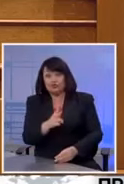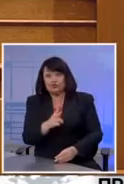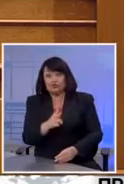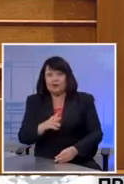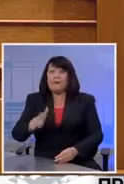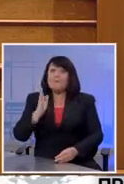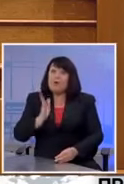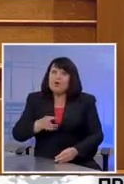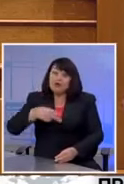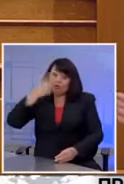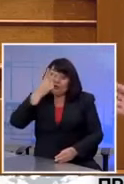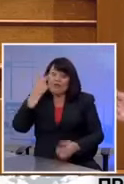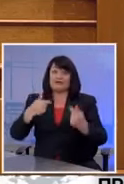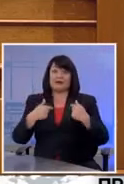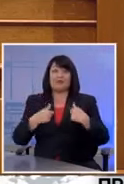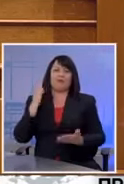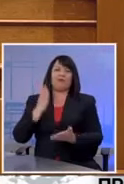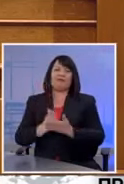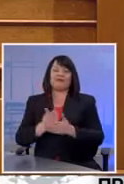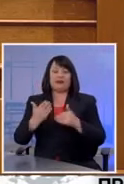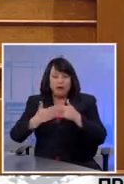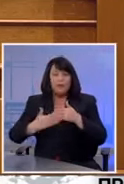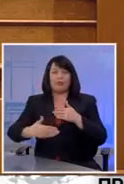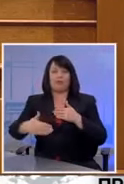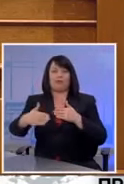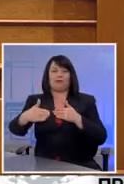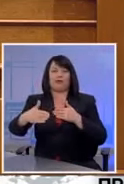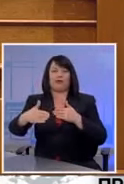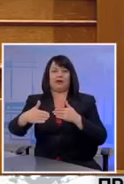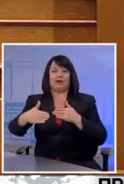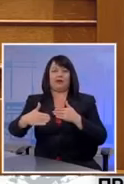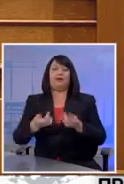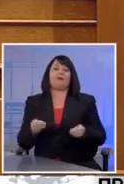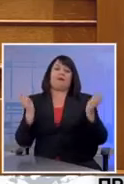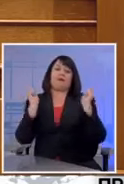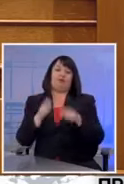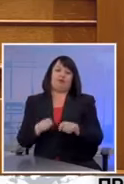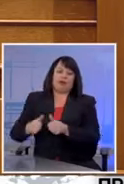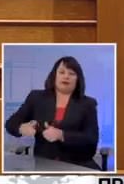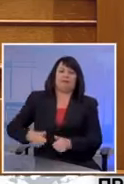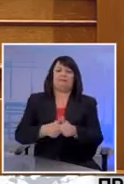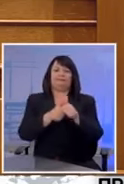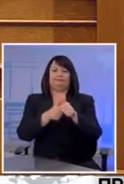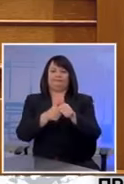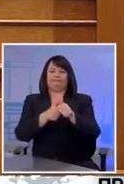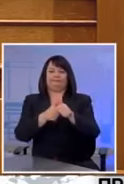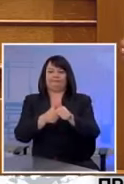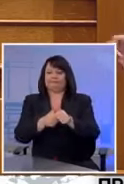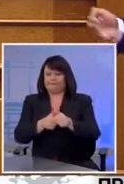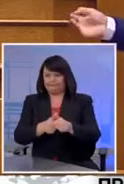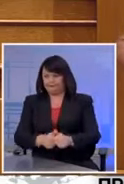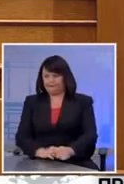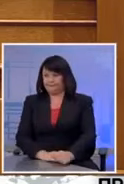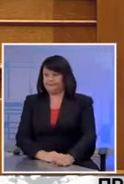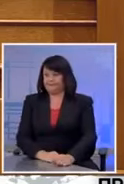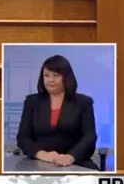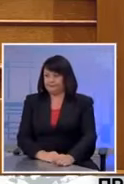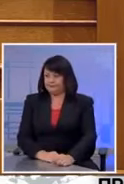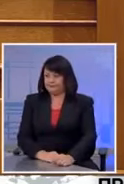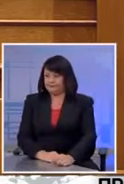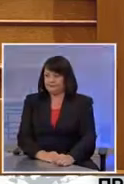μπορείτε να κάνετε ό,τι θέλετε, αλλά εγώ έχω αποφασίσει ότι από εδώ και στο εξής δεν πρόκειται να σας ακολουθήσω. Και μιας και επικαλεστήκατε